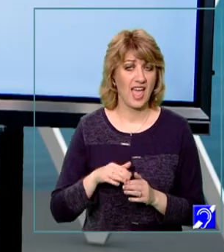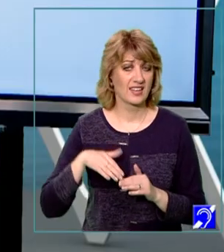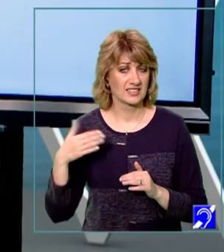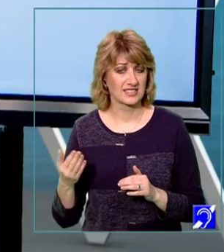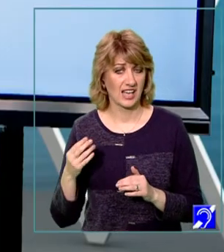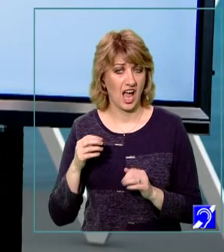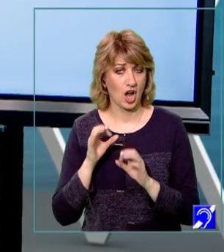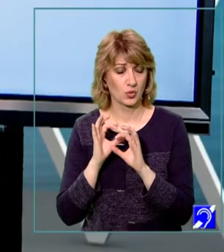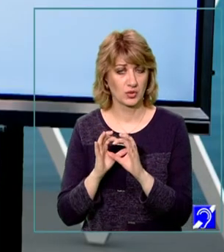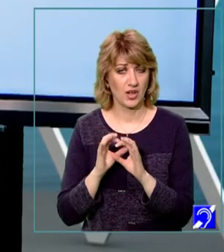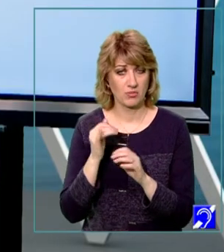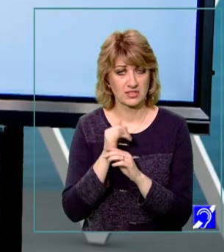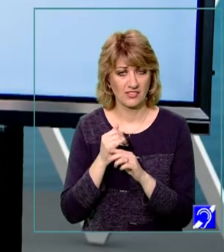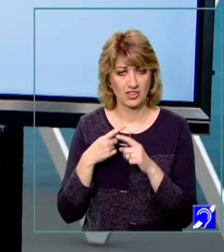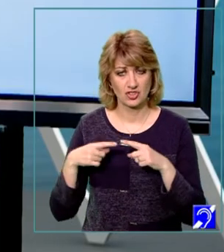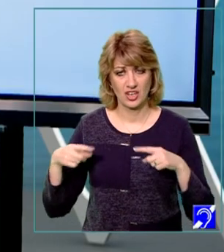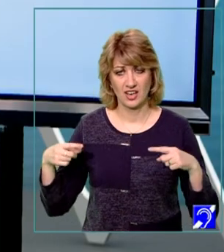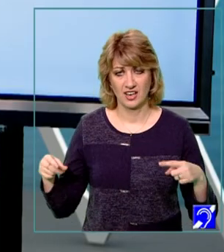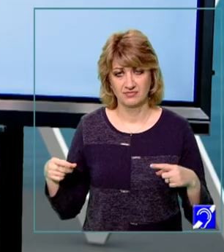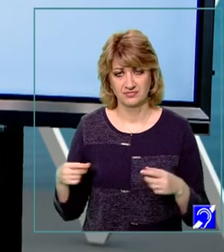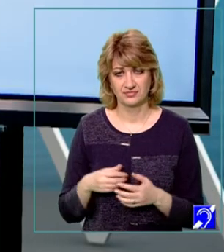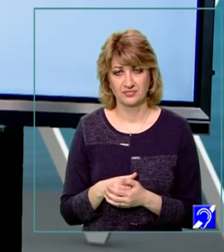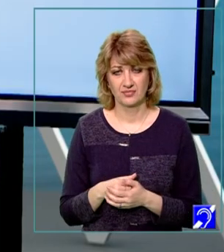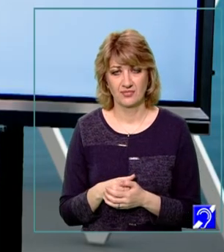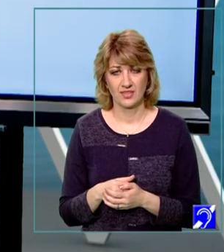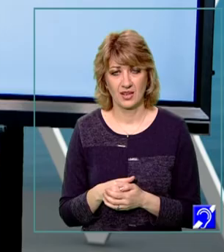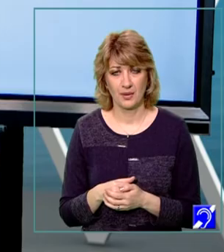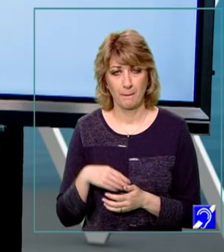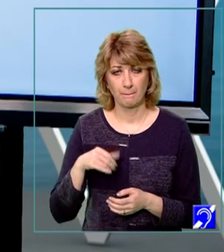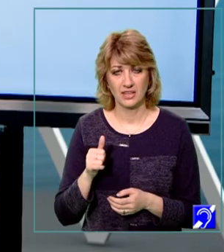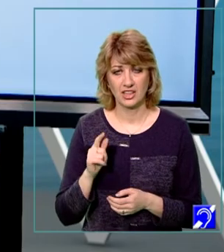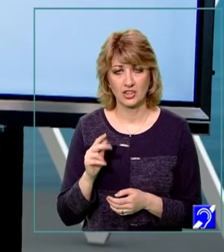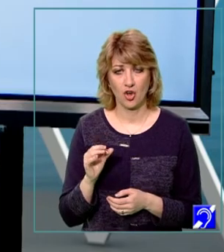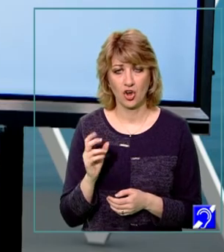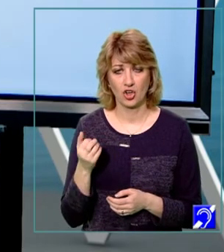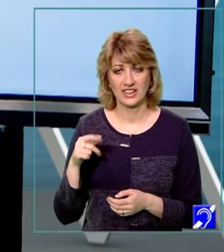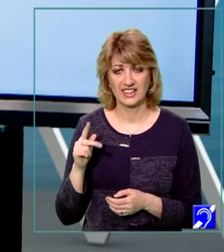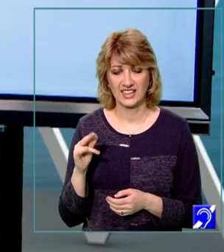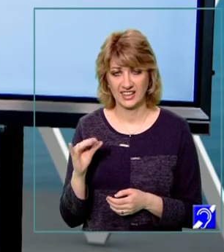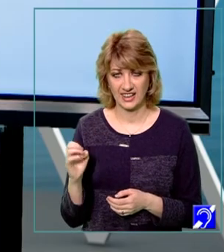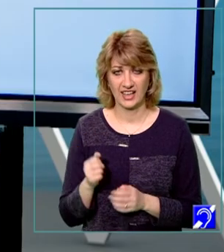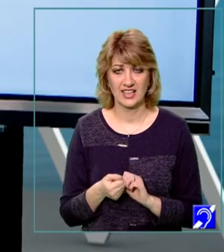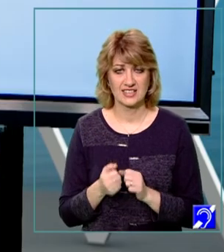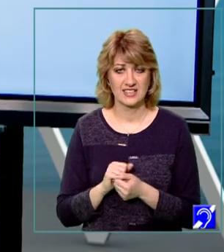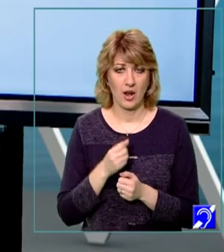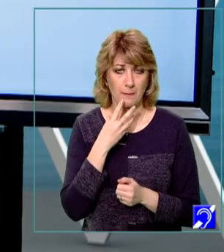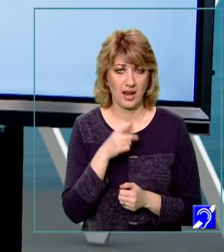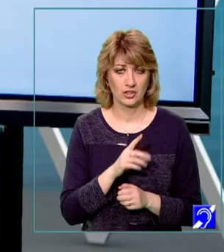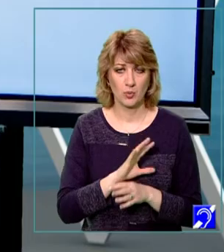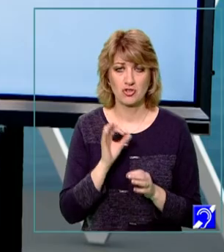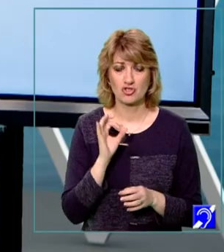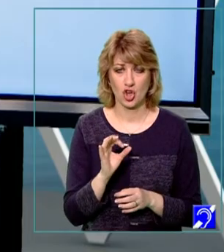observăm în diverse organite, precum mitocondriile sau cloroplastele, care se află numai în